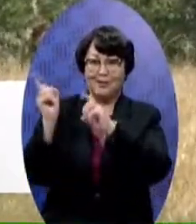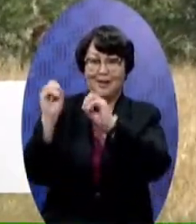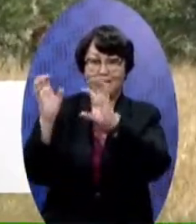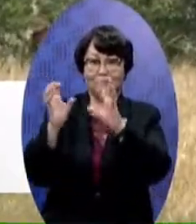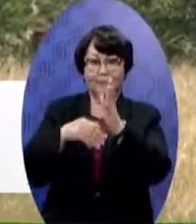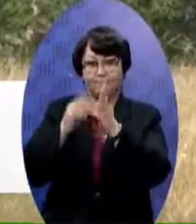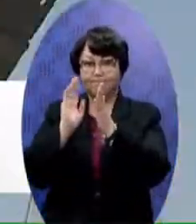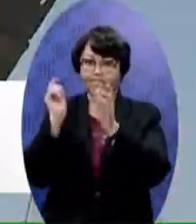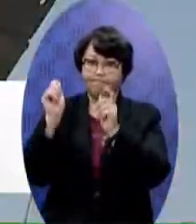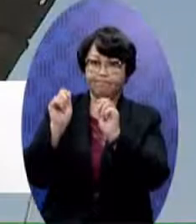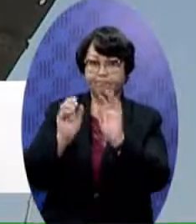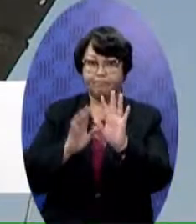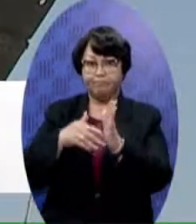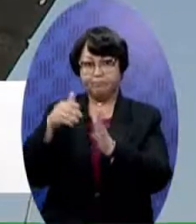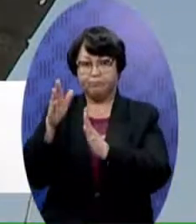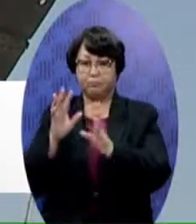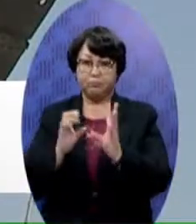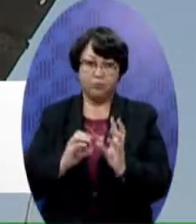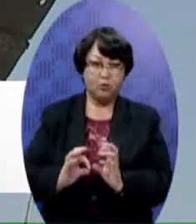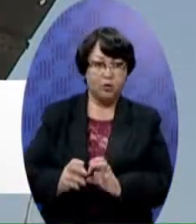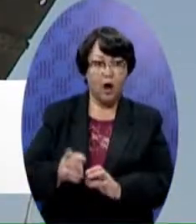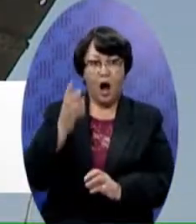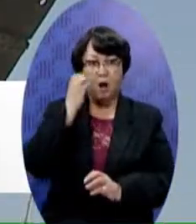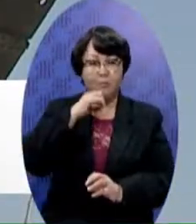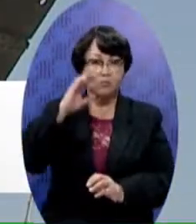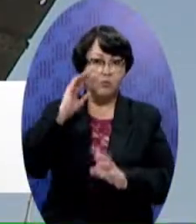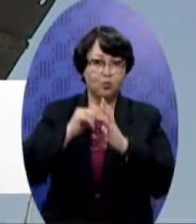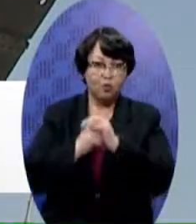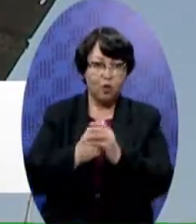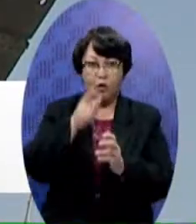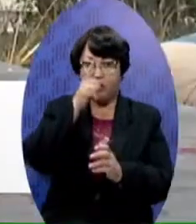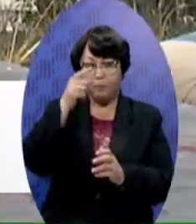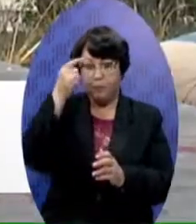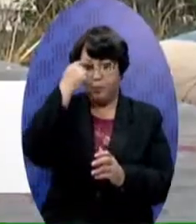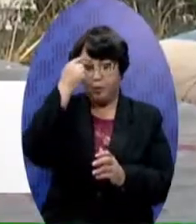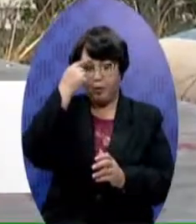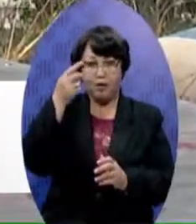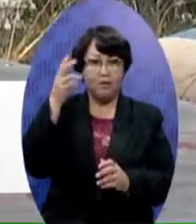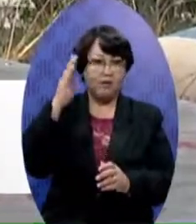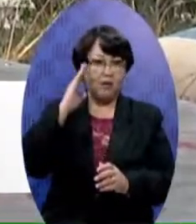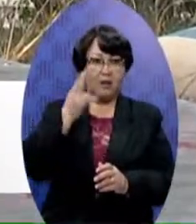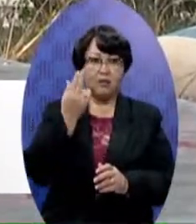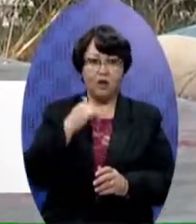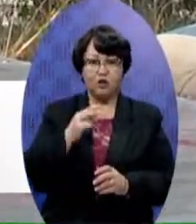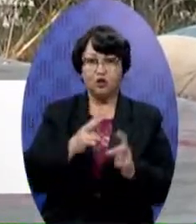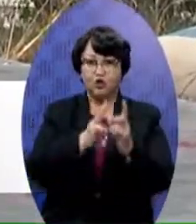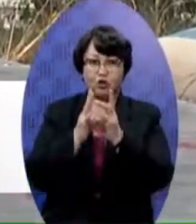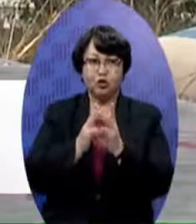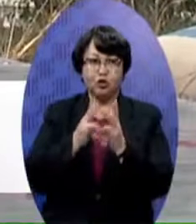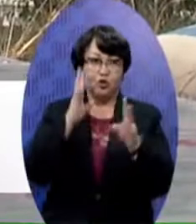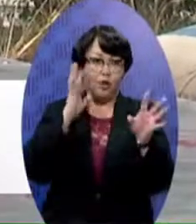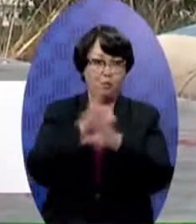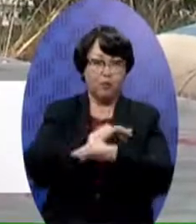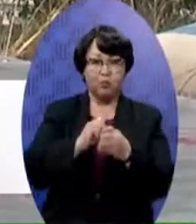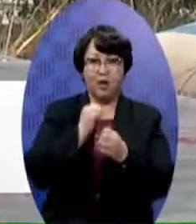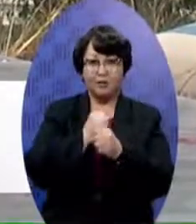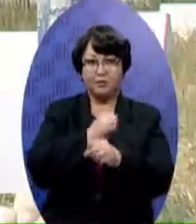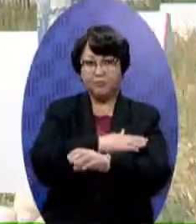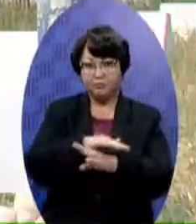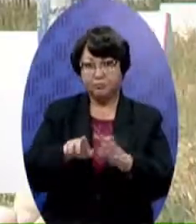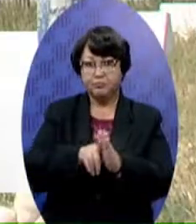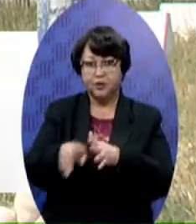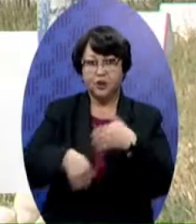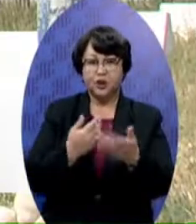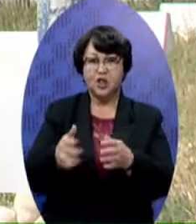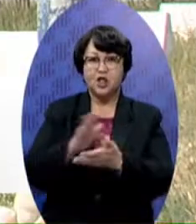Ахмад дайчдад хүндэтгэл үзүүлэх, Орос Монголын хамтарсан дайчин нөхрөлийн замаар аяллалыг зохион байгуулах ажлууд эхэлсэн. Халх голд шин сум барих